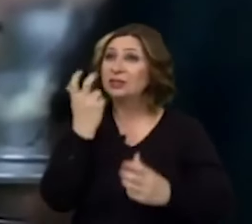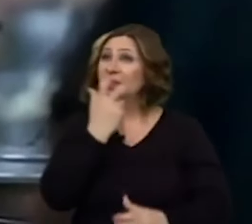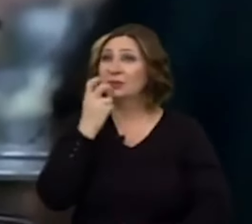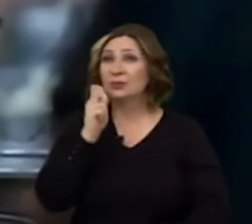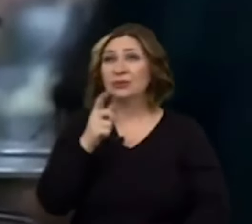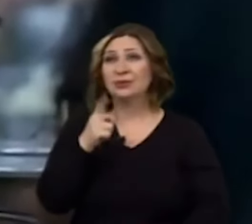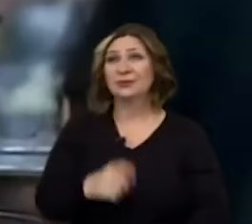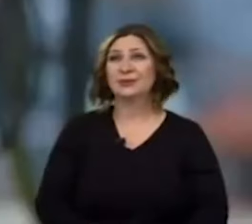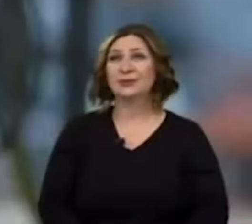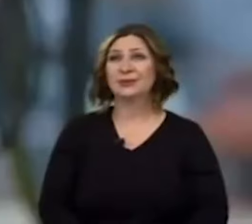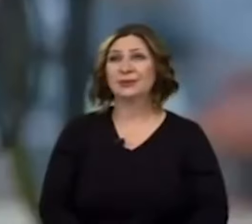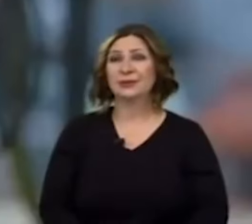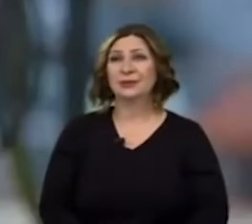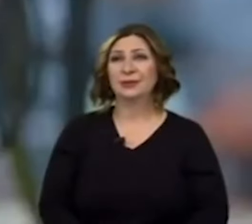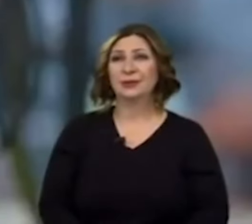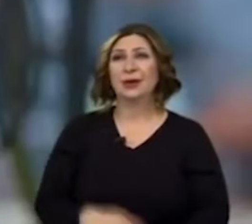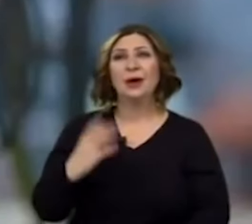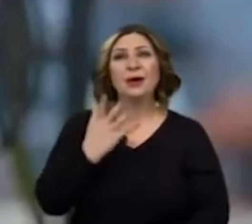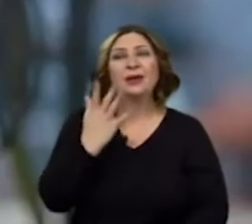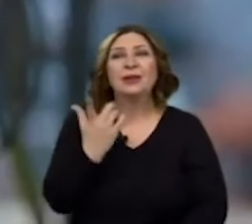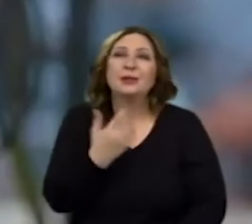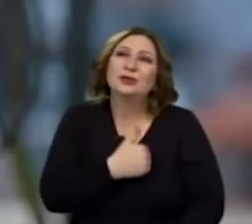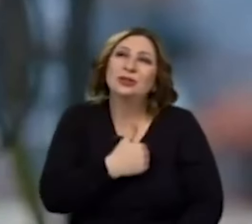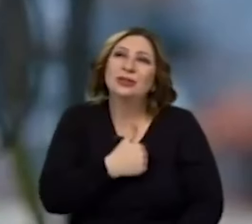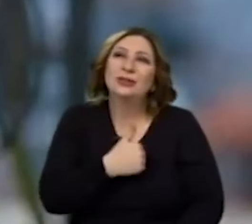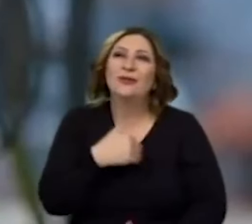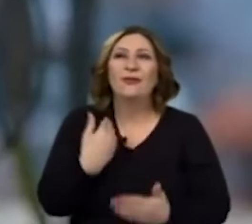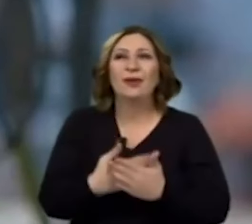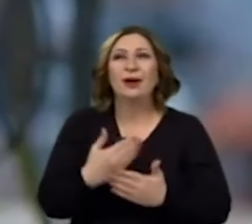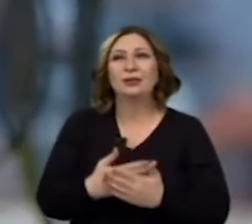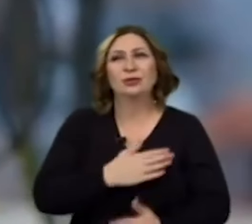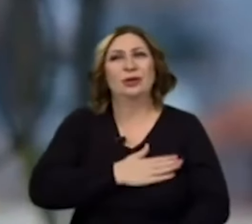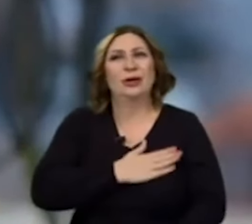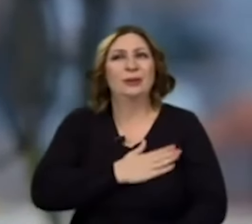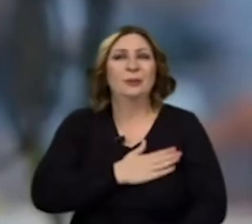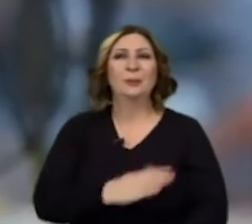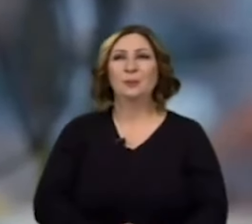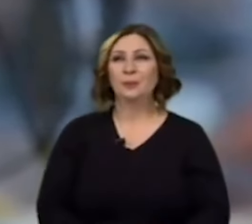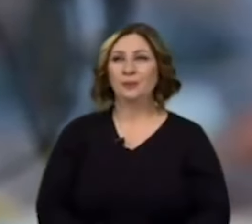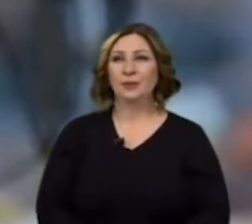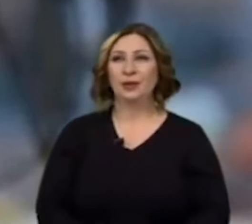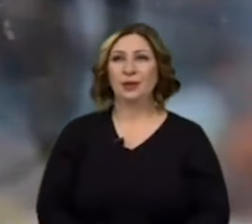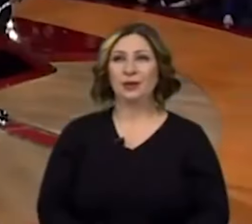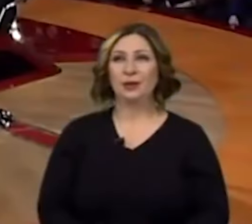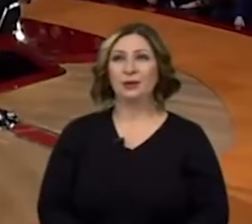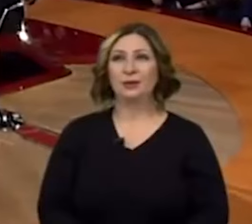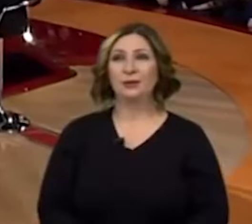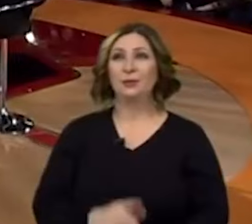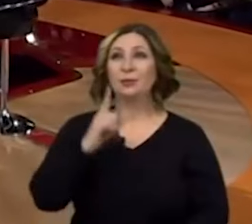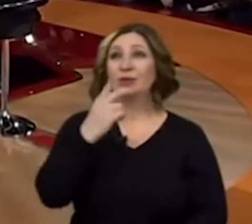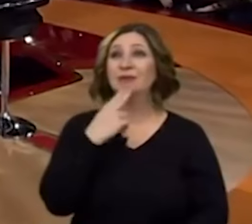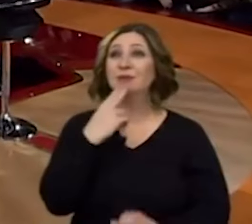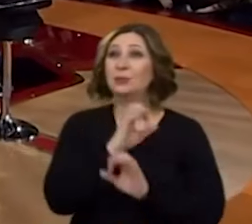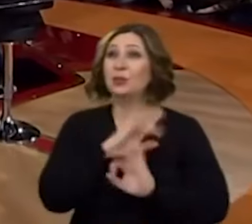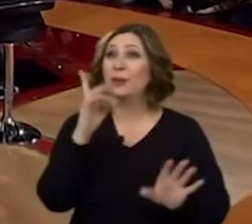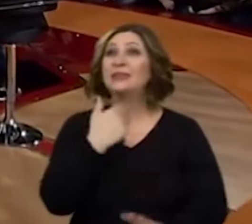söyledin. Ahle canım, ahle canım. Oh. Ya bu kızın